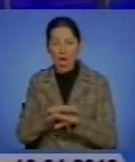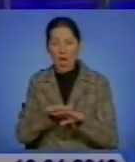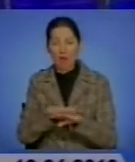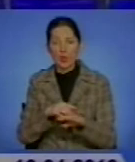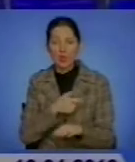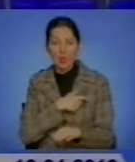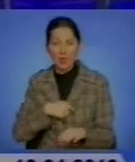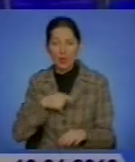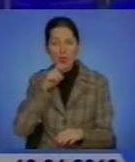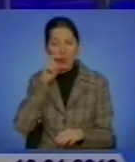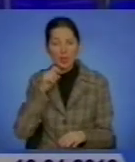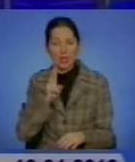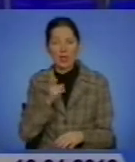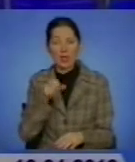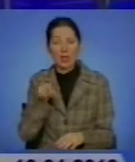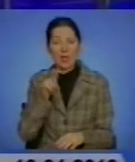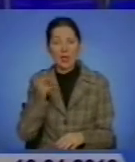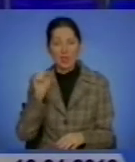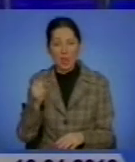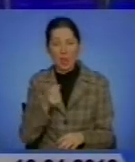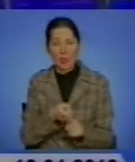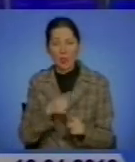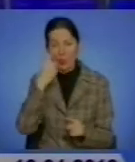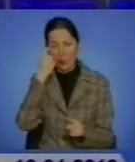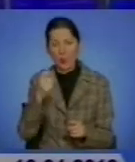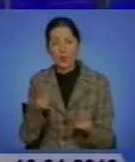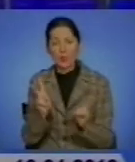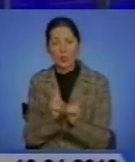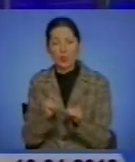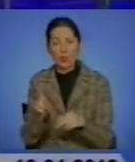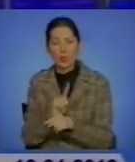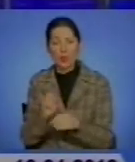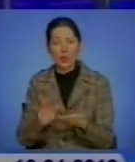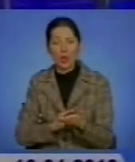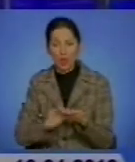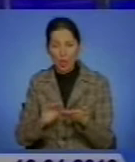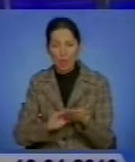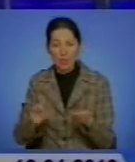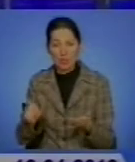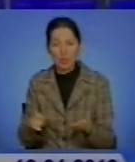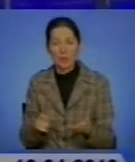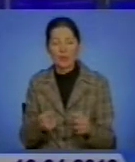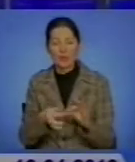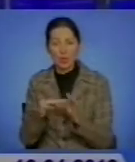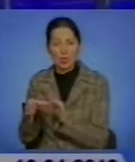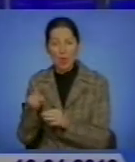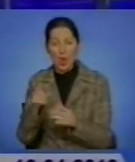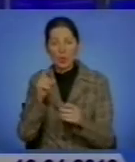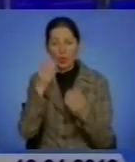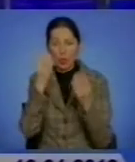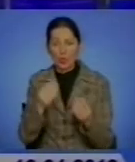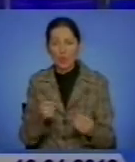Кайда. Про це він повідомив під час зустрічі з тернопільськими журналістами. Докладніше про його 100 днів у парламенті у